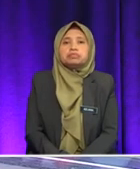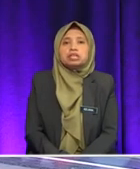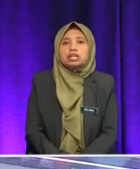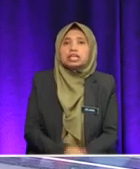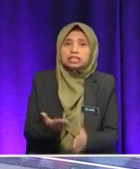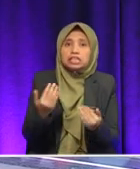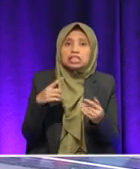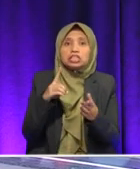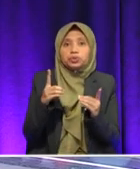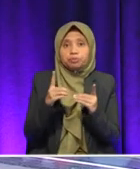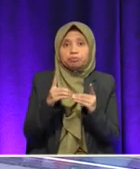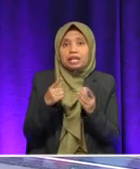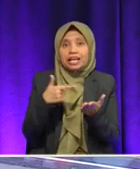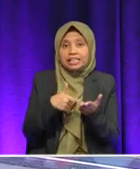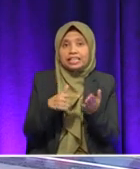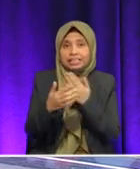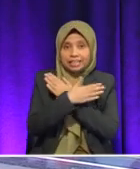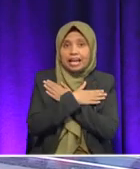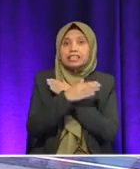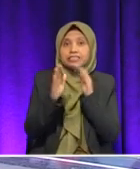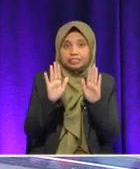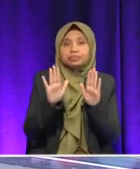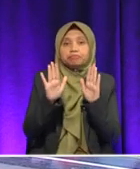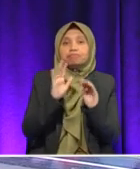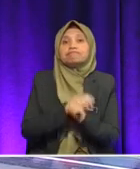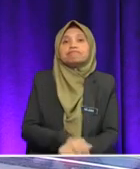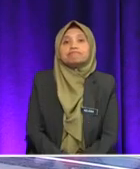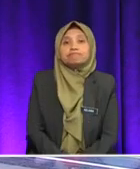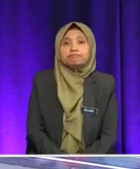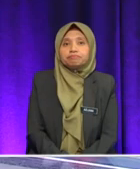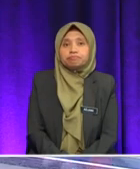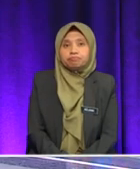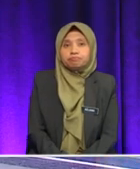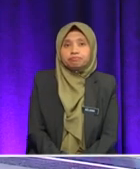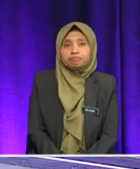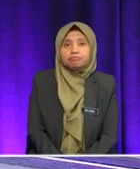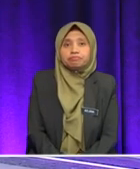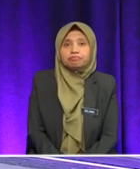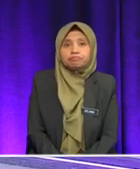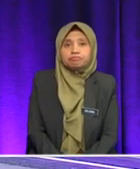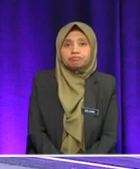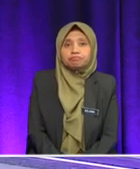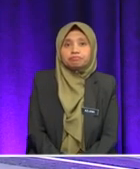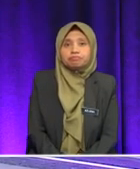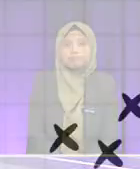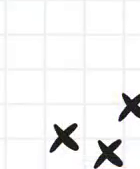kita akan melihat sebentar ya dan kembali selepas ini di slide press sekolah